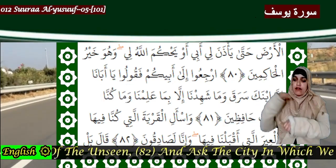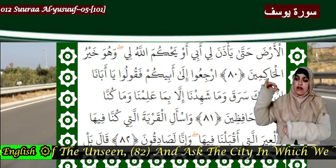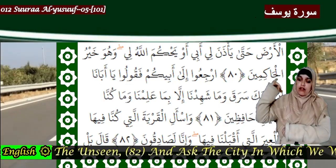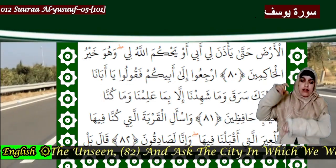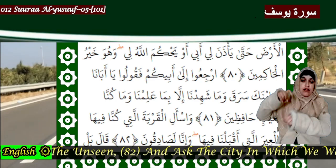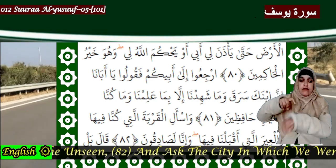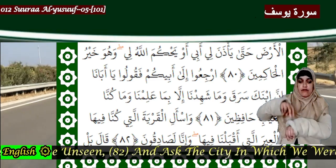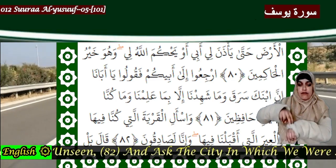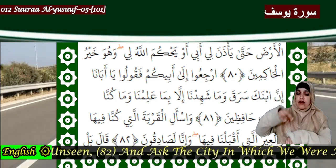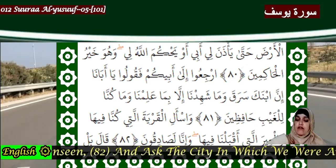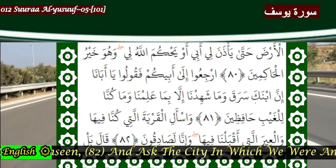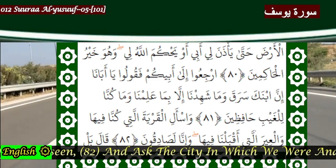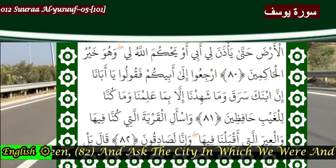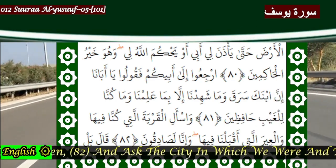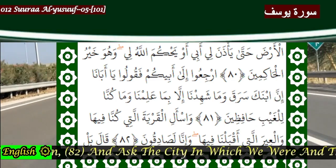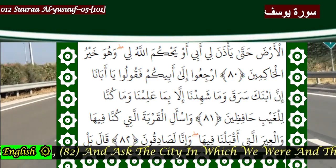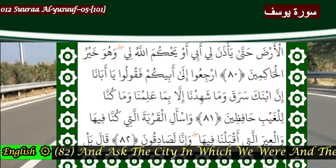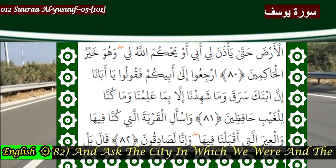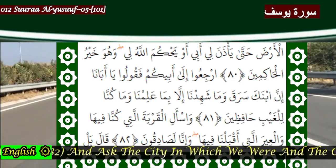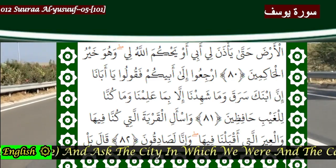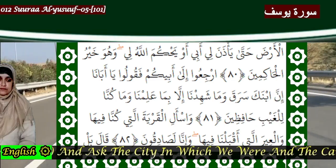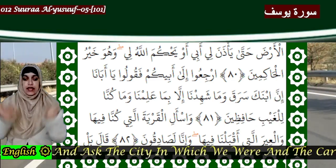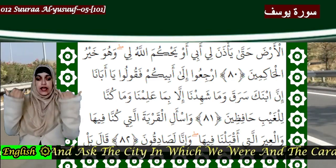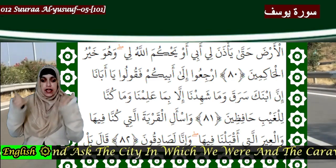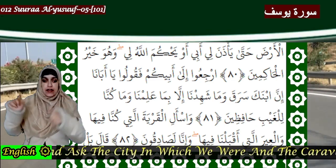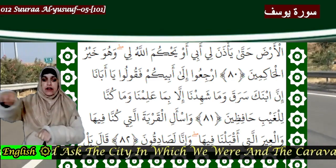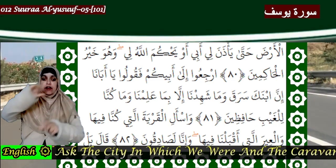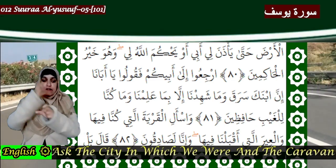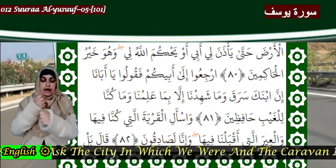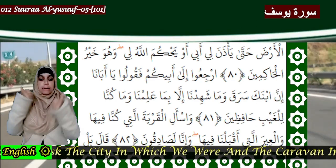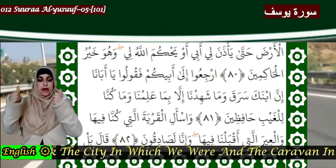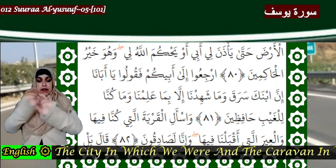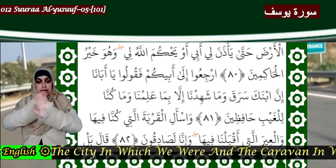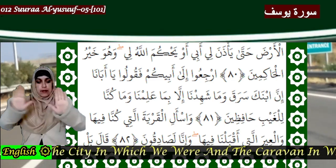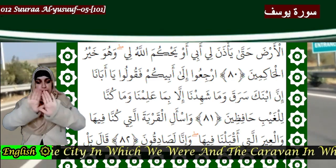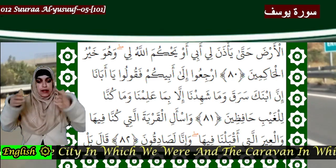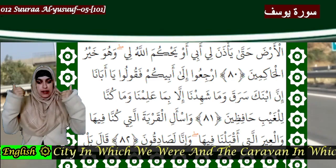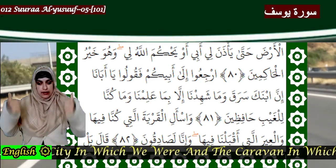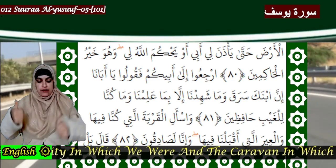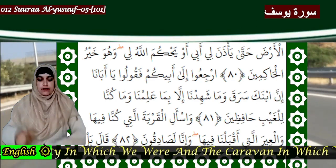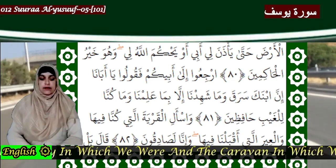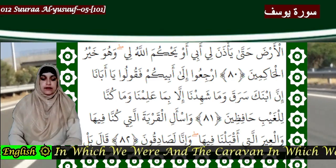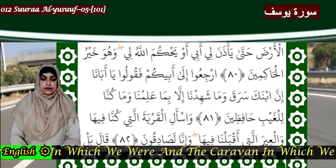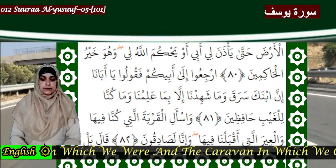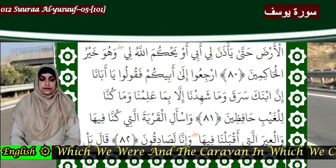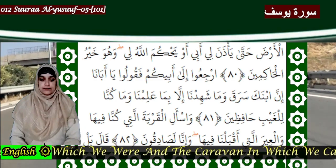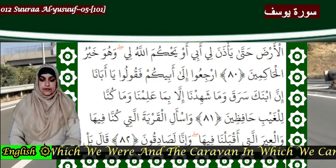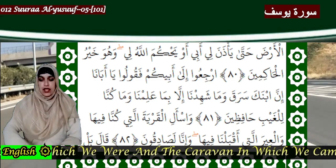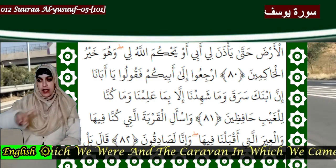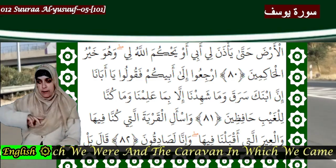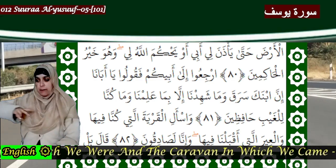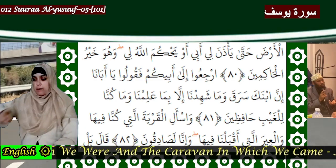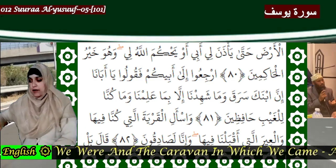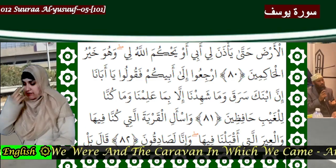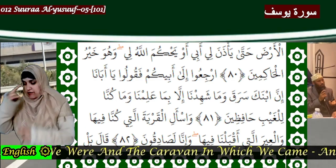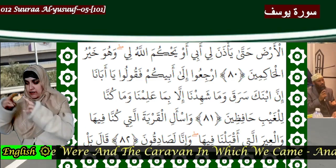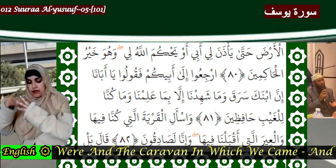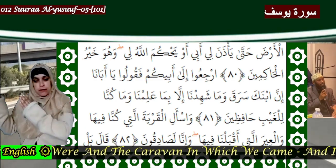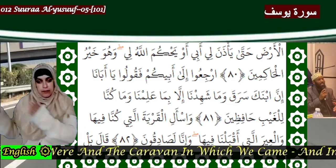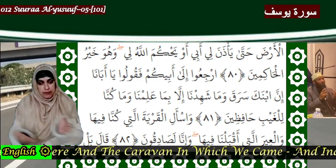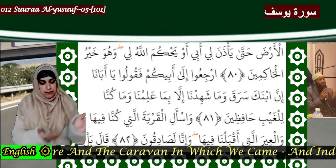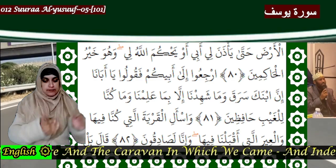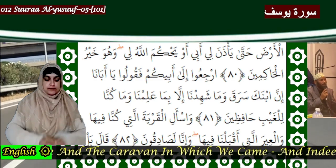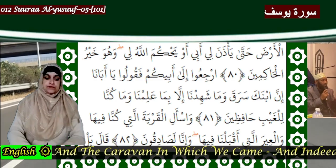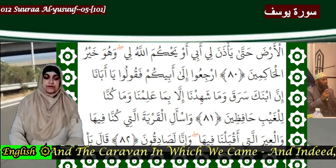كنا للغيب حافظين أي ما نعلم نتبين انجر أنمنا كسرقا مجان